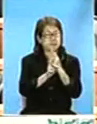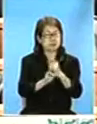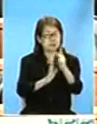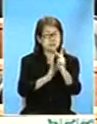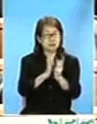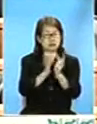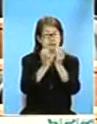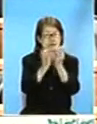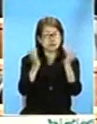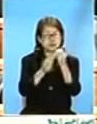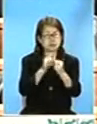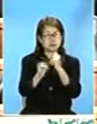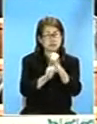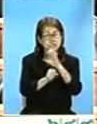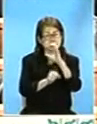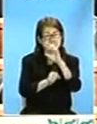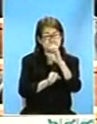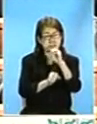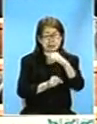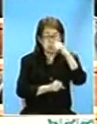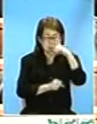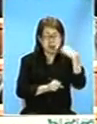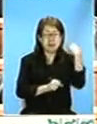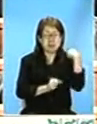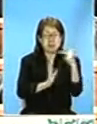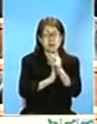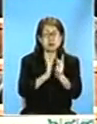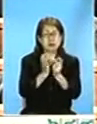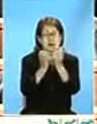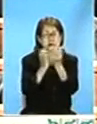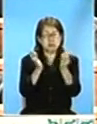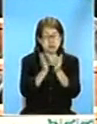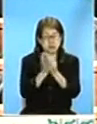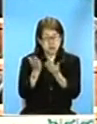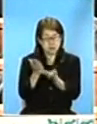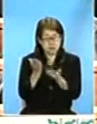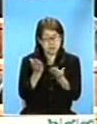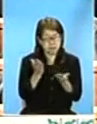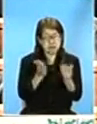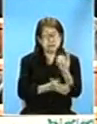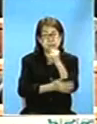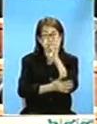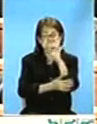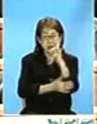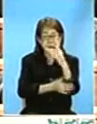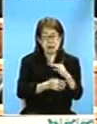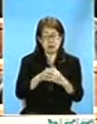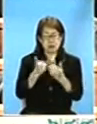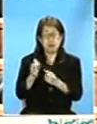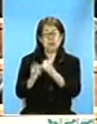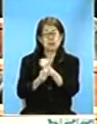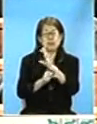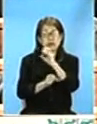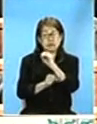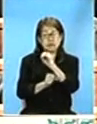นี้ซึ่งเป็นฉบับที่18มาเป็นระยะเวลานานพอสมควรนะครับ6ปีเต็มนะครับตลอดระยะเ